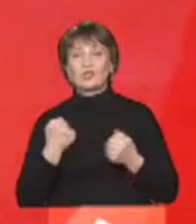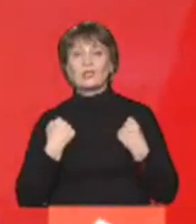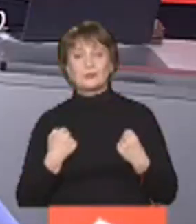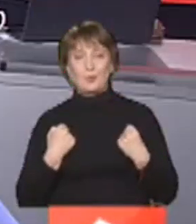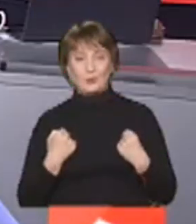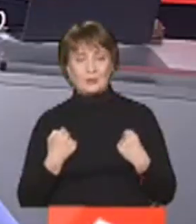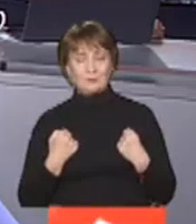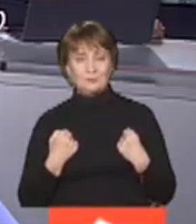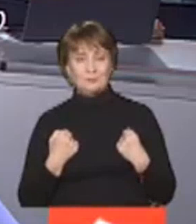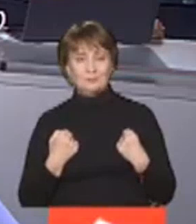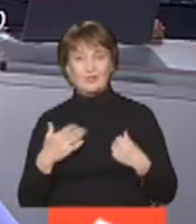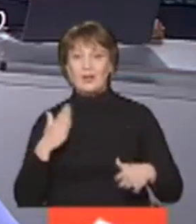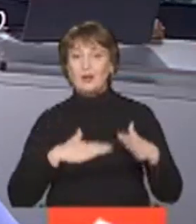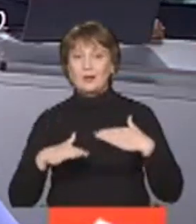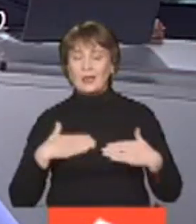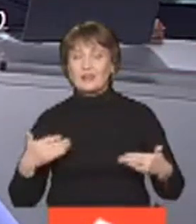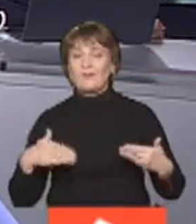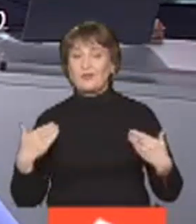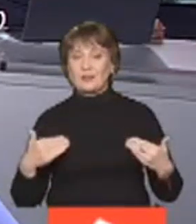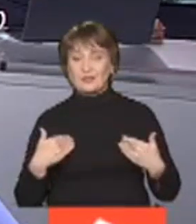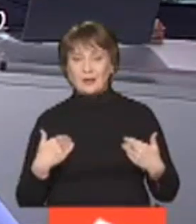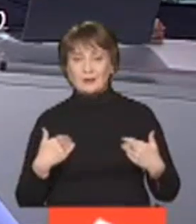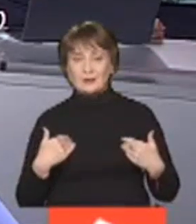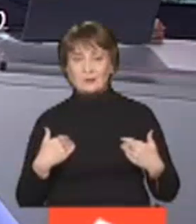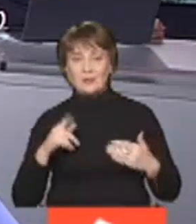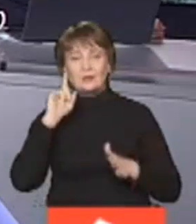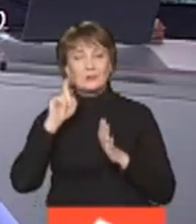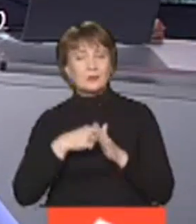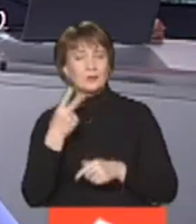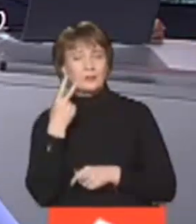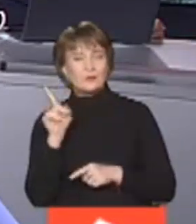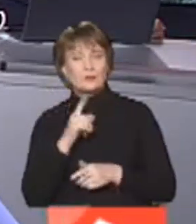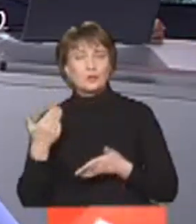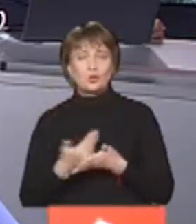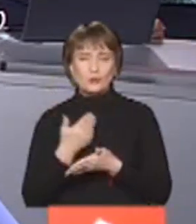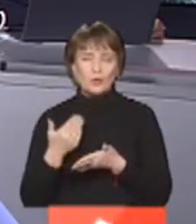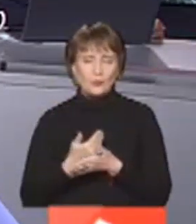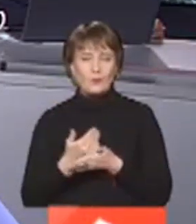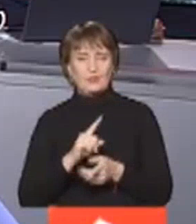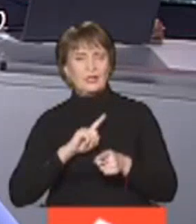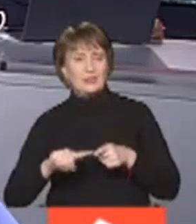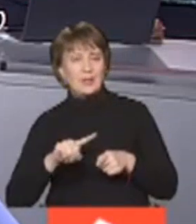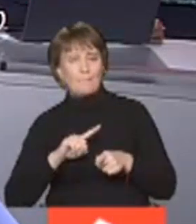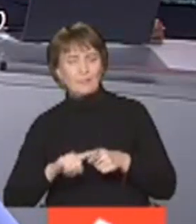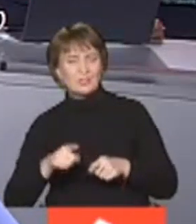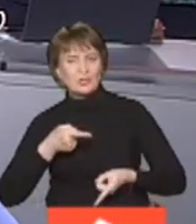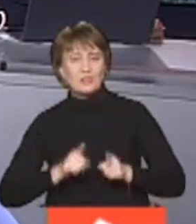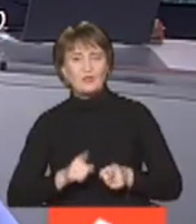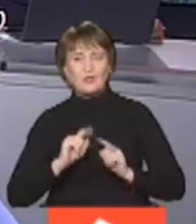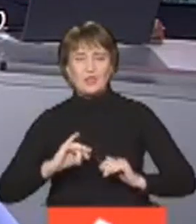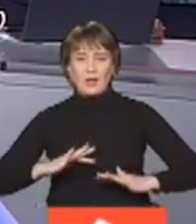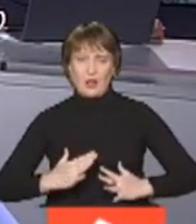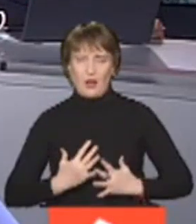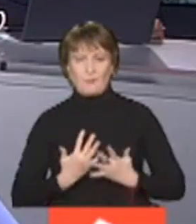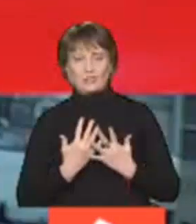якраз в Київ-Ньюзрумі, раді вітати і відзначати, що завжди щось новеньке, динамічне, ефективне,